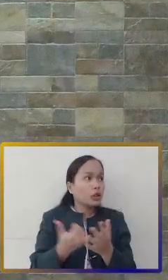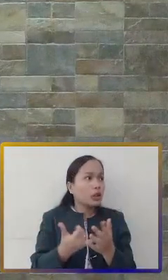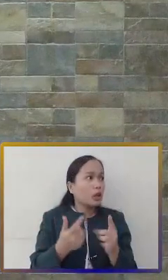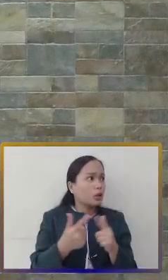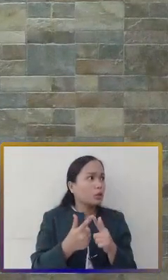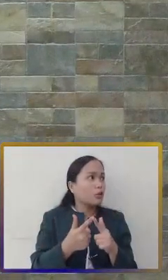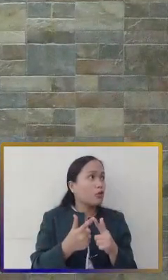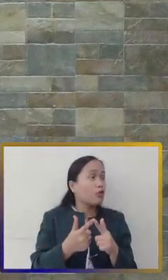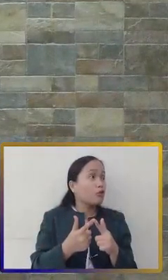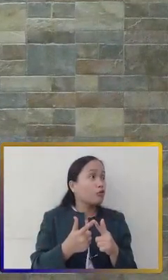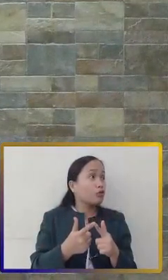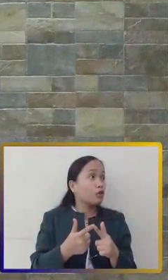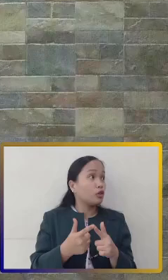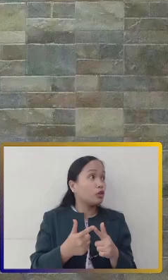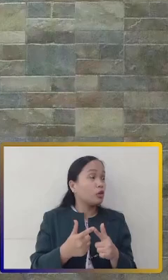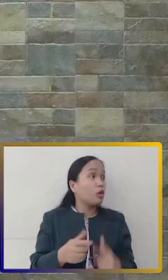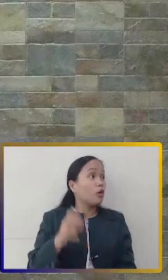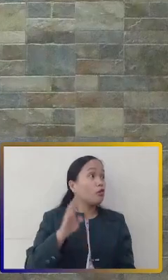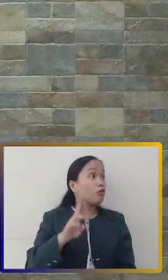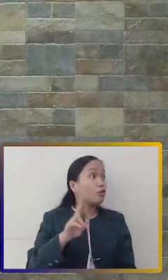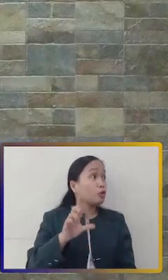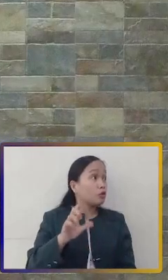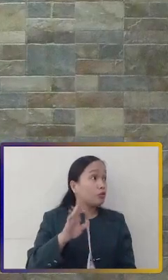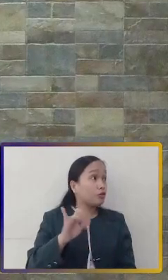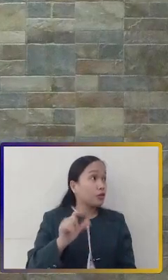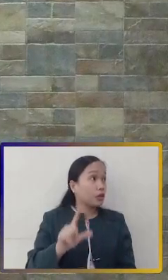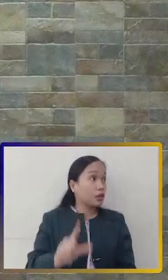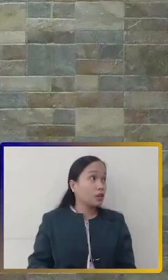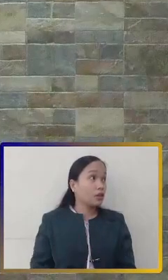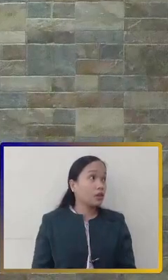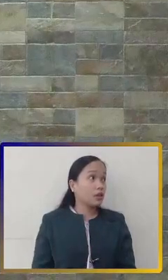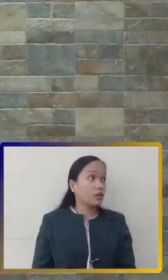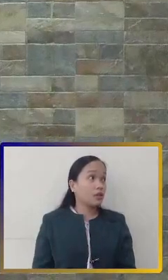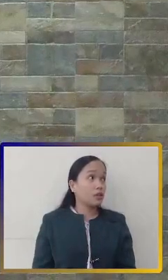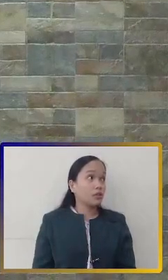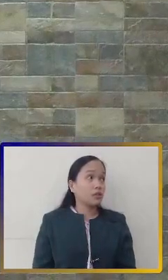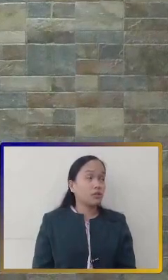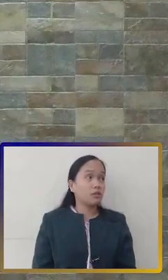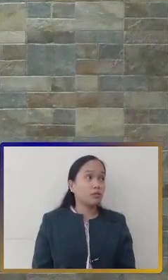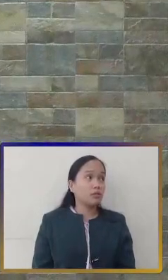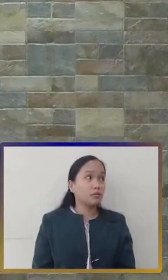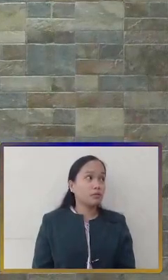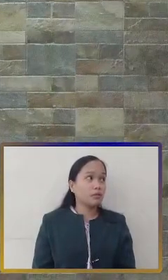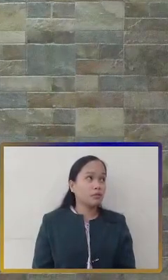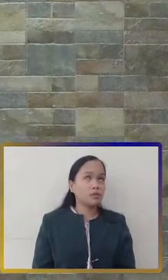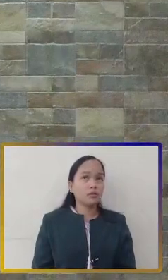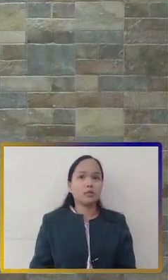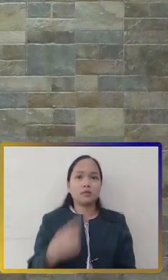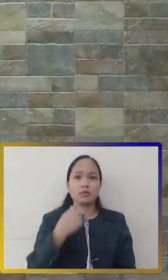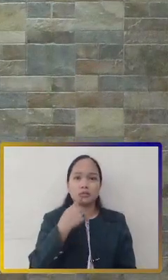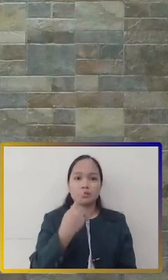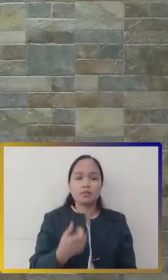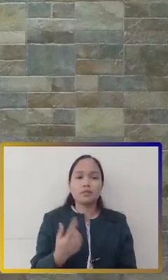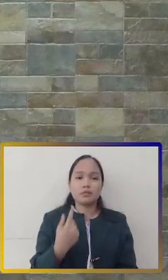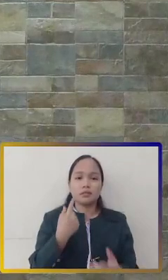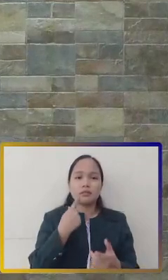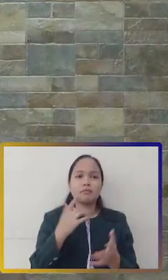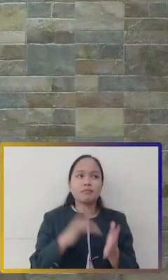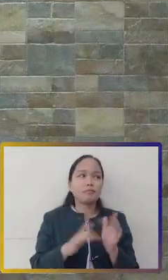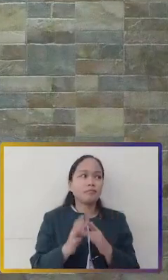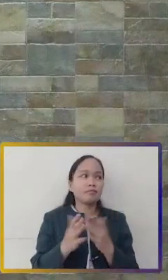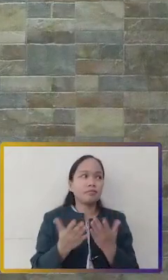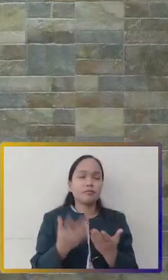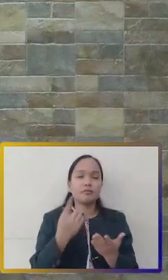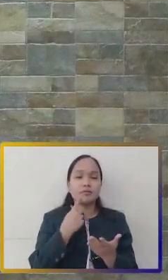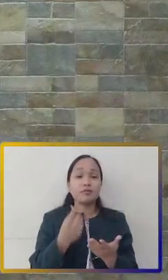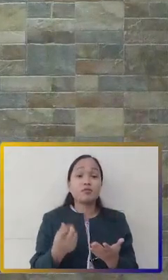up. To execute, to level up, and to finish. You see, hindi tayo